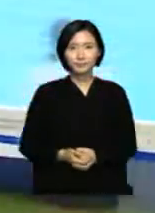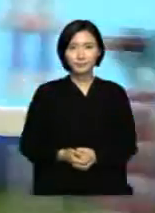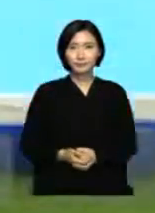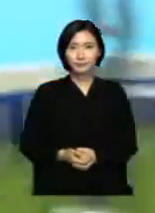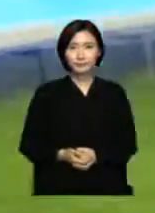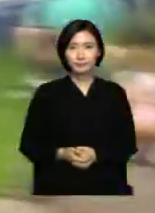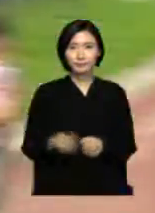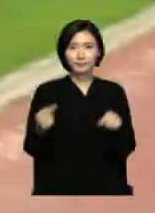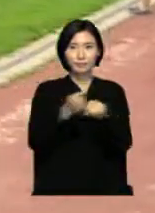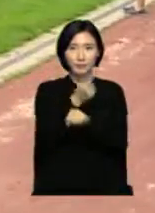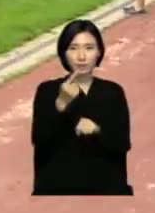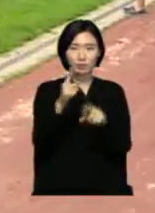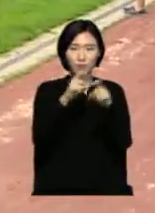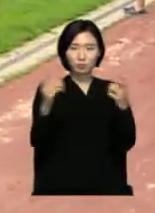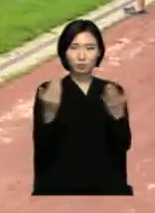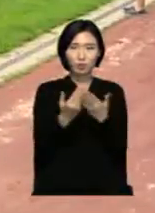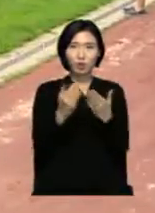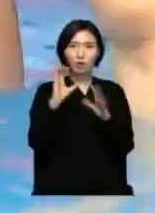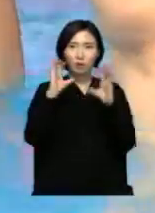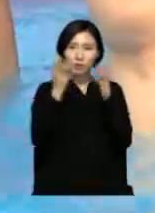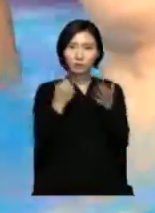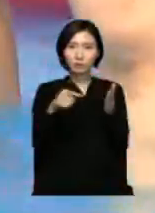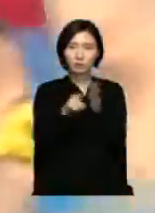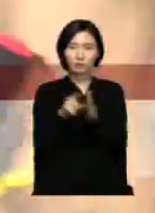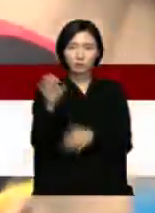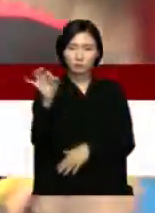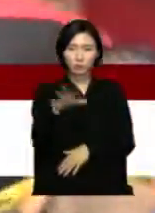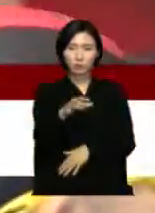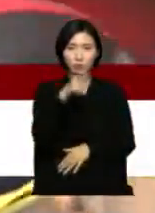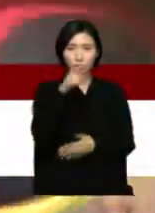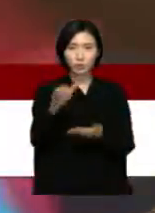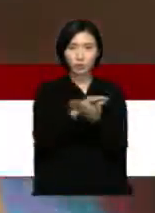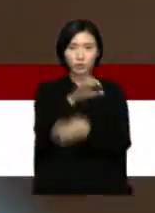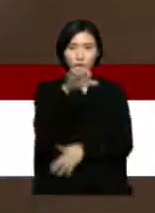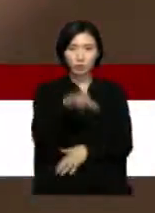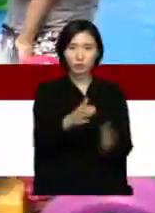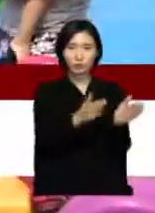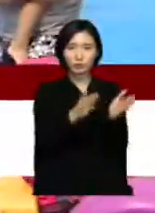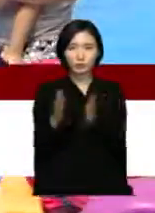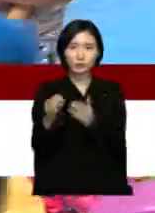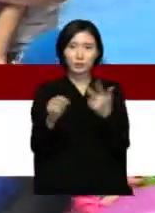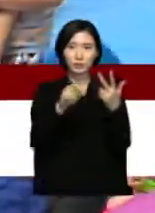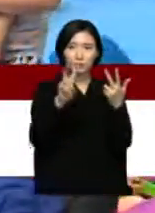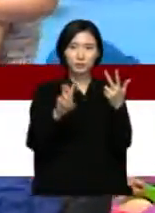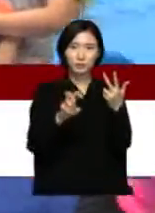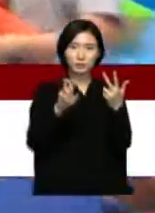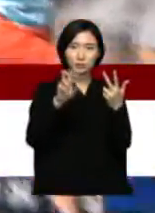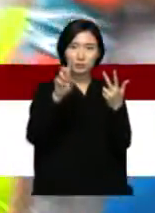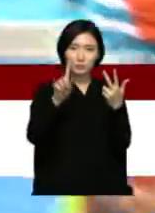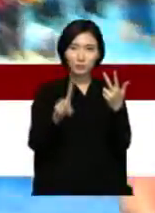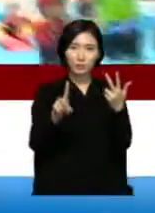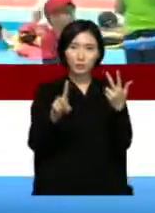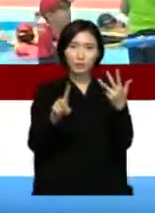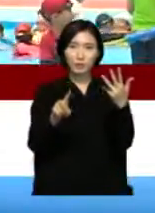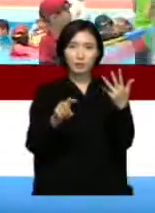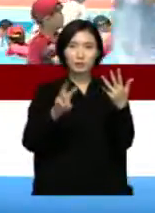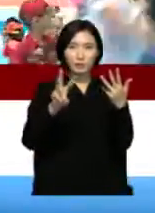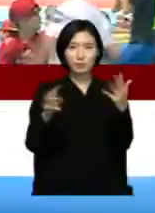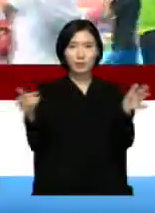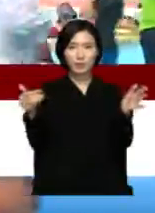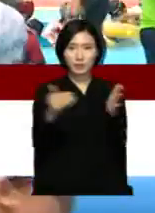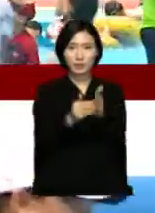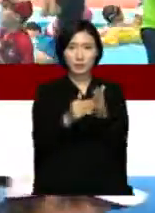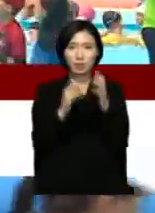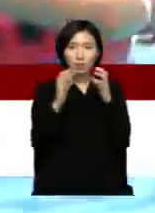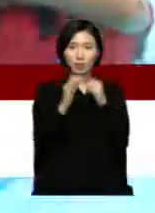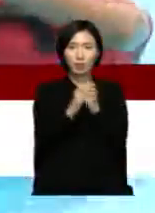이밖에도 성은 어린이들을 위한 무료 풀장을 마련합니다 7월 31일부터 8월 3일까지는 보문동 어린이